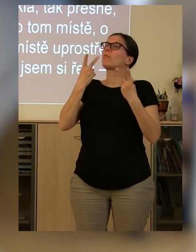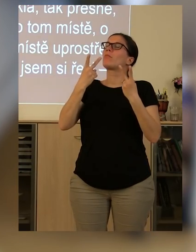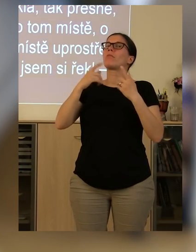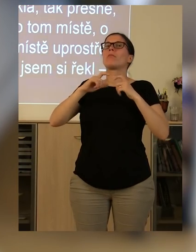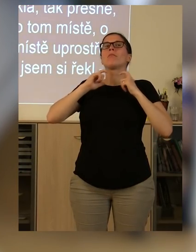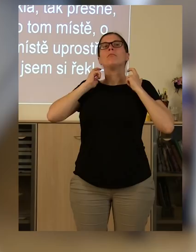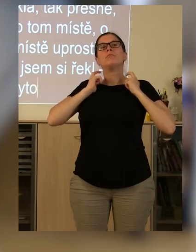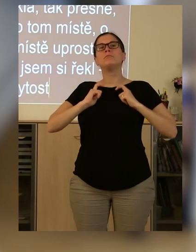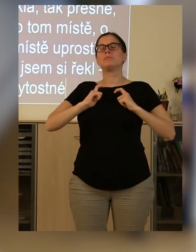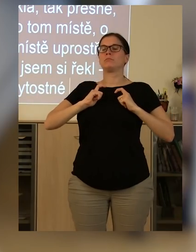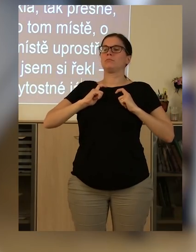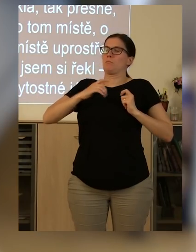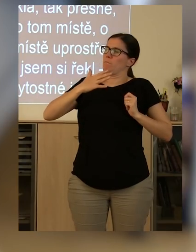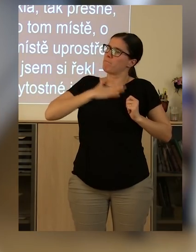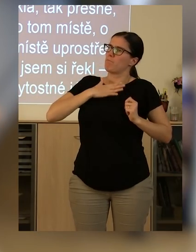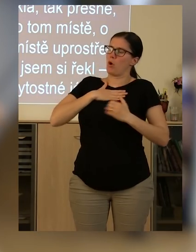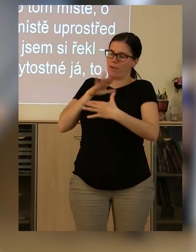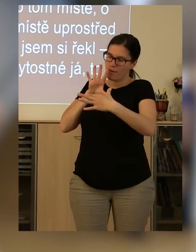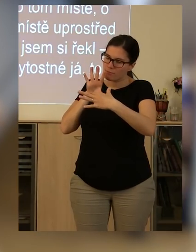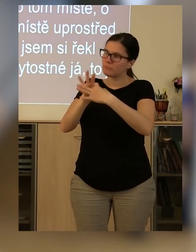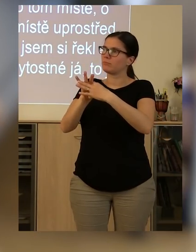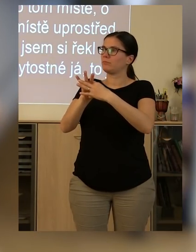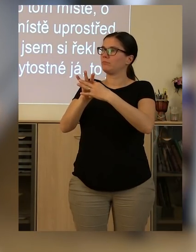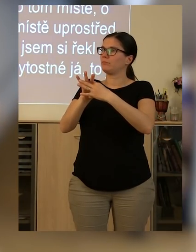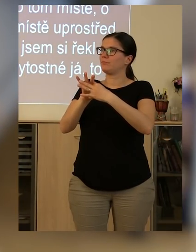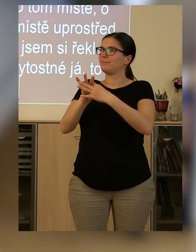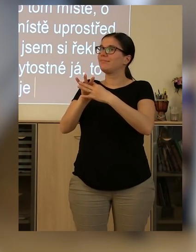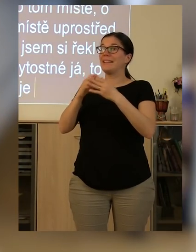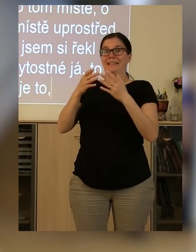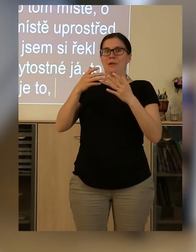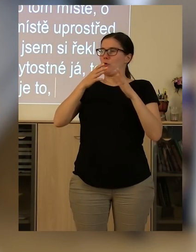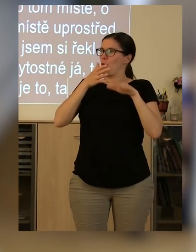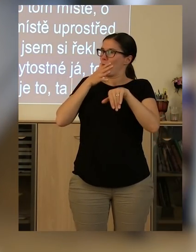to moje místo, to je to, ta moje kapka v tom oceánu.